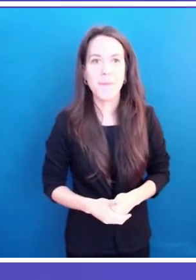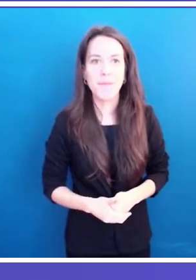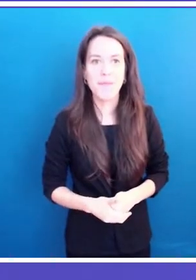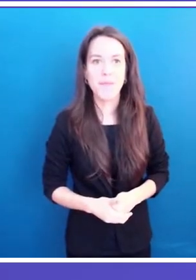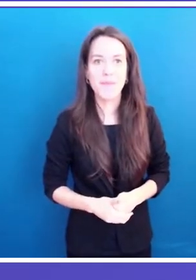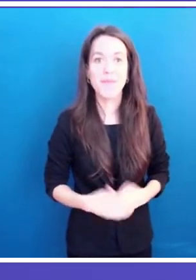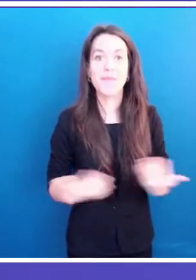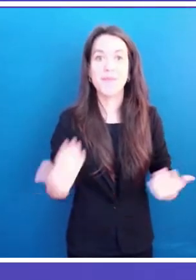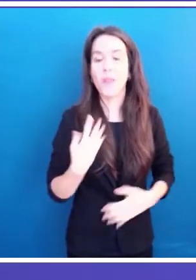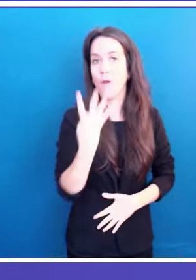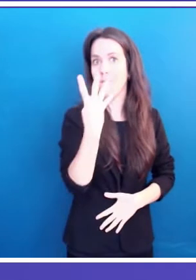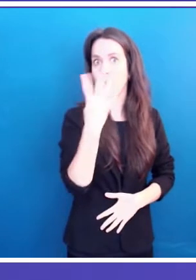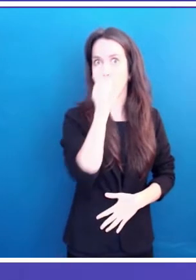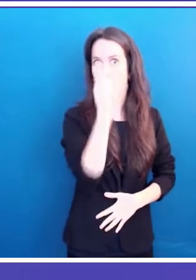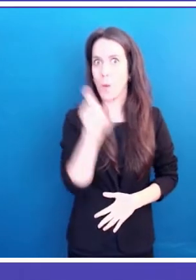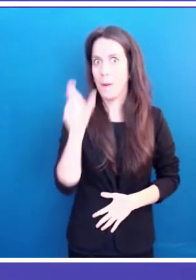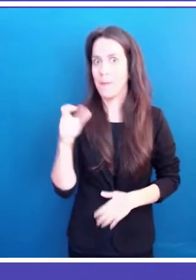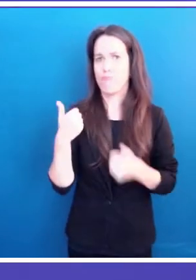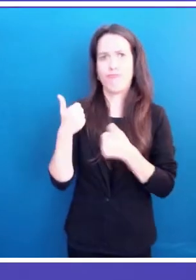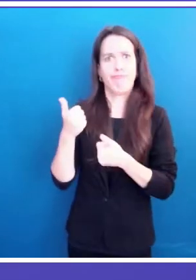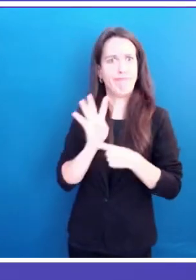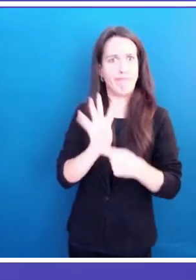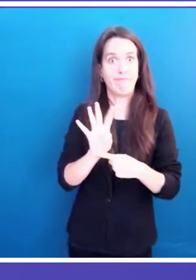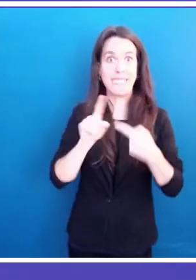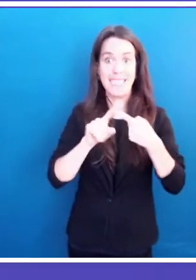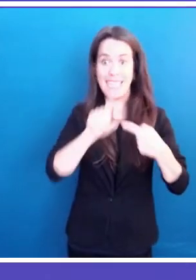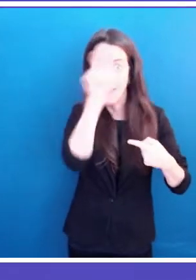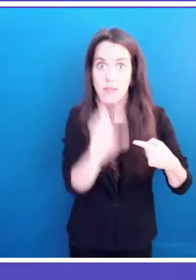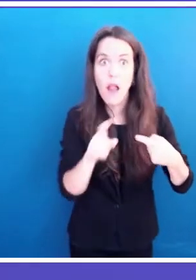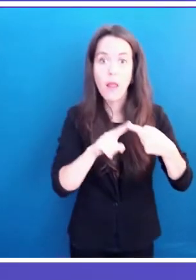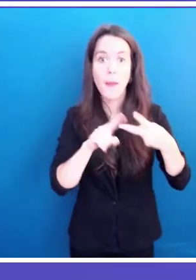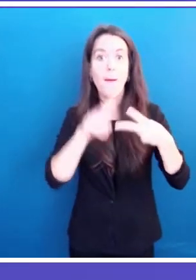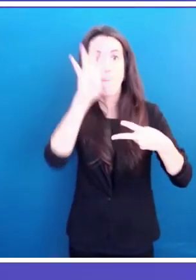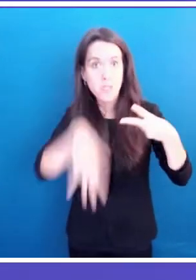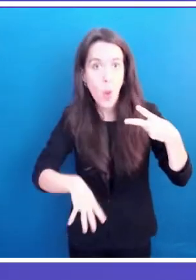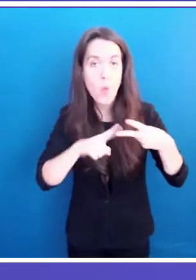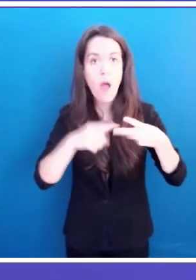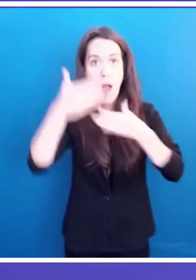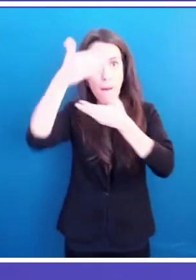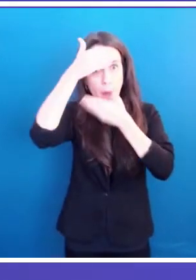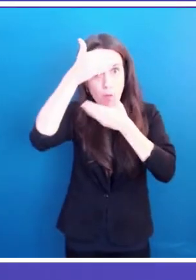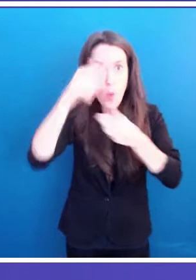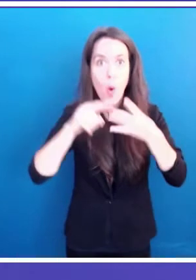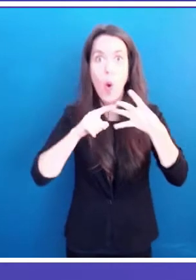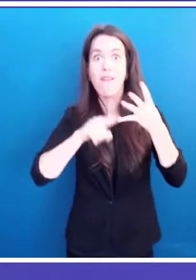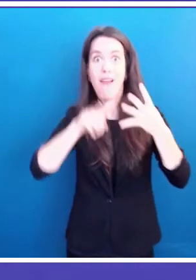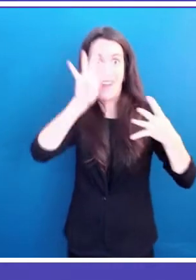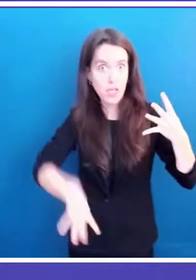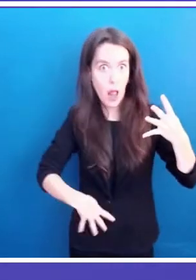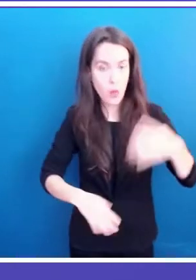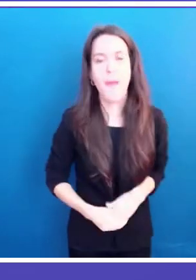الآن بالانتقال إلى هذه الطاولة المستديرة لدينا 4 متحدثين من إيطاليا